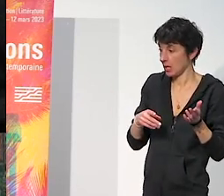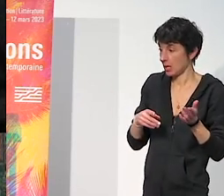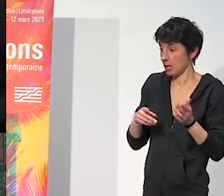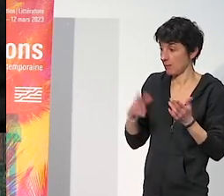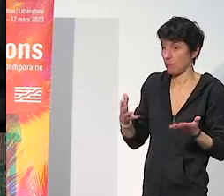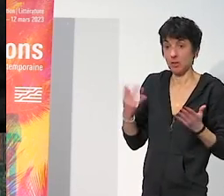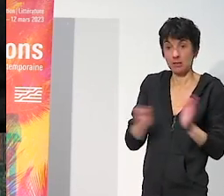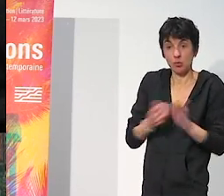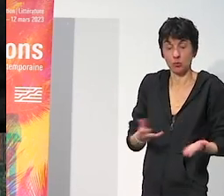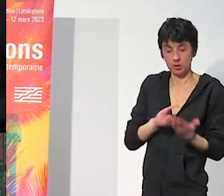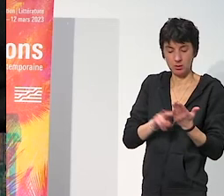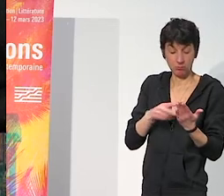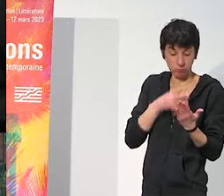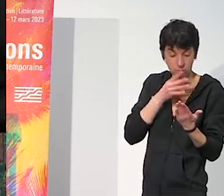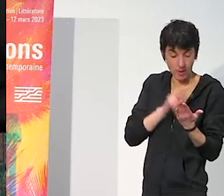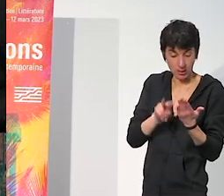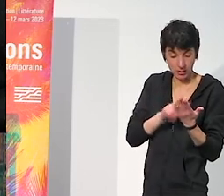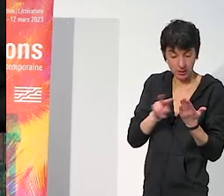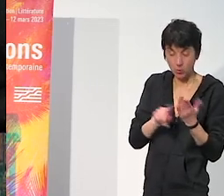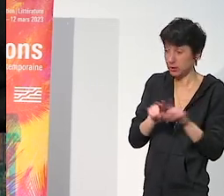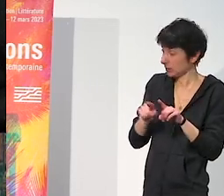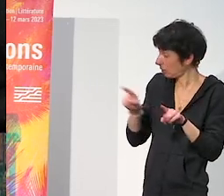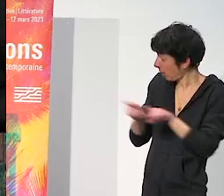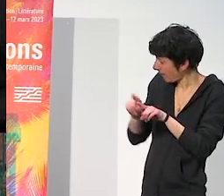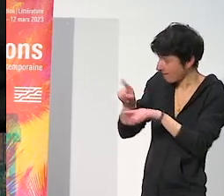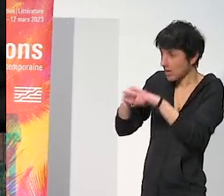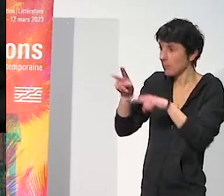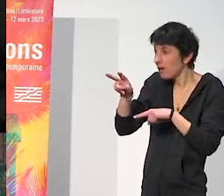maintenant. Comme il y a des comme films quoi, qu'on oui. ne peut plus voir, comme...